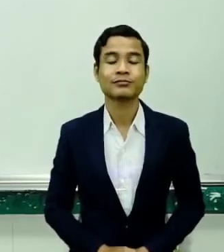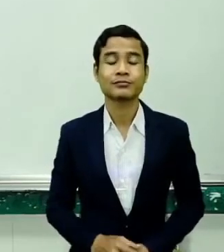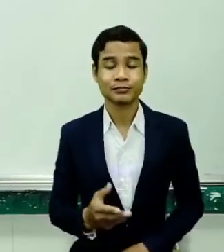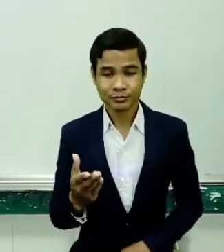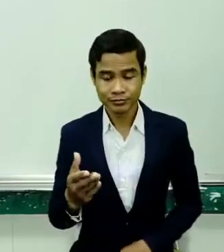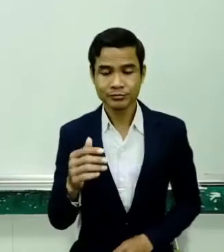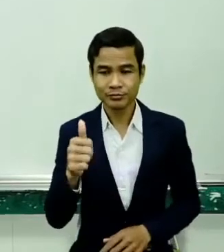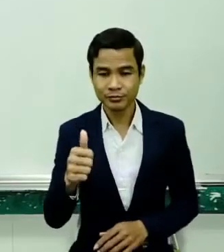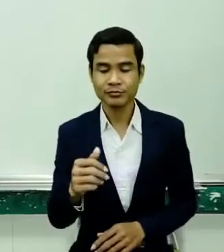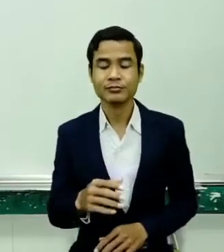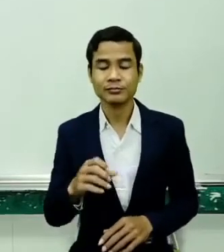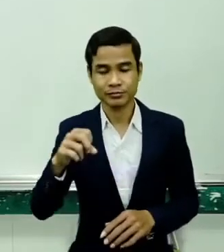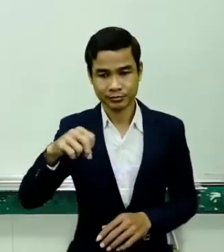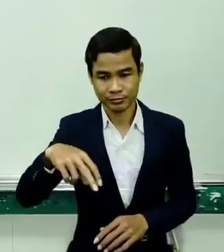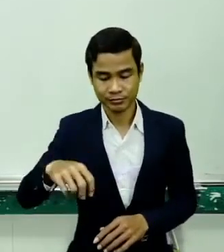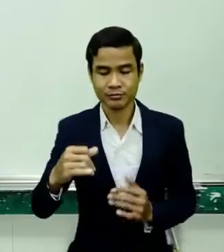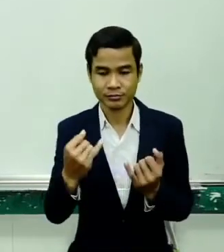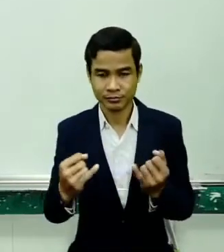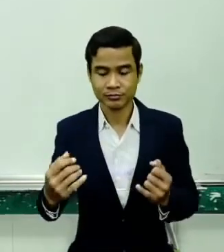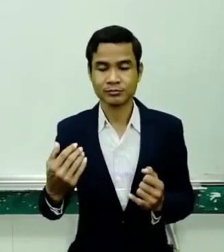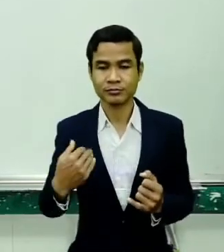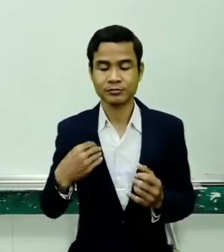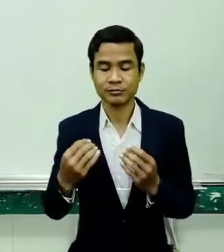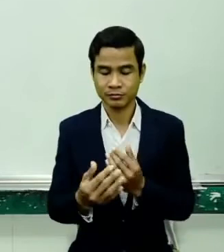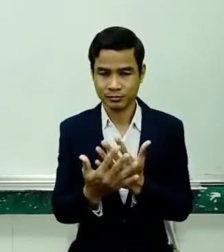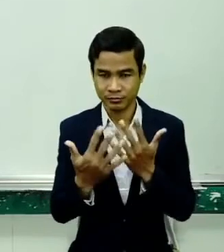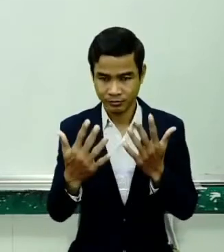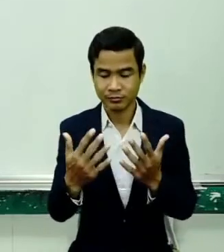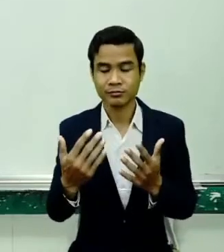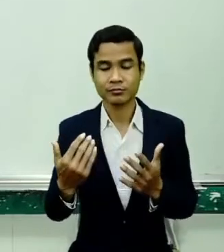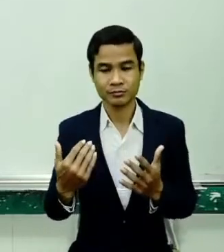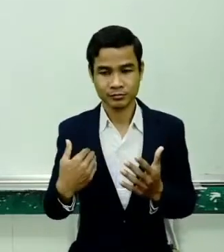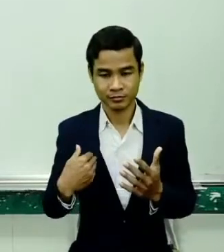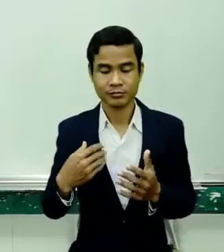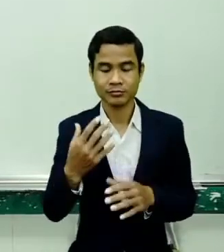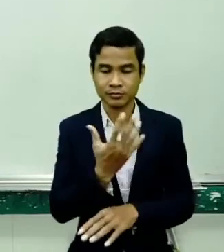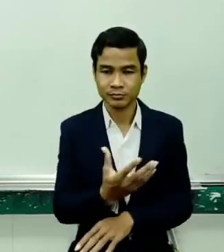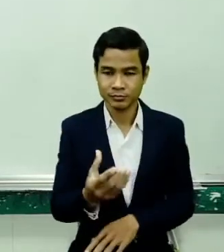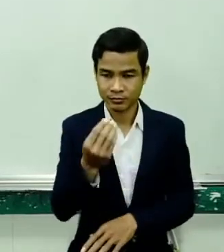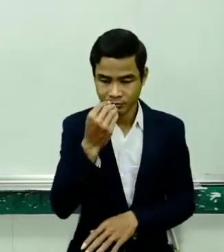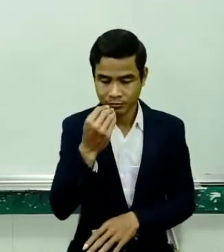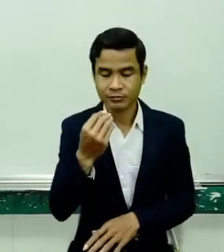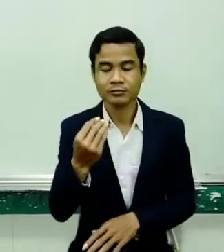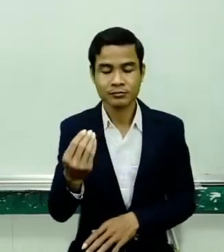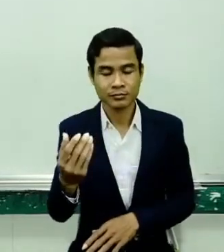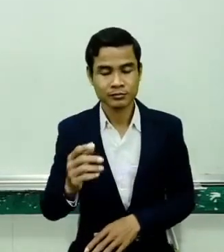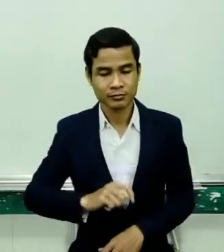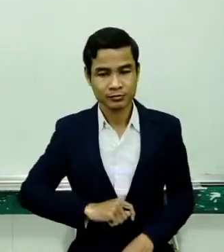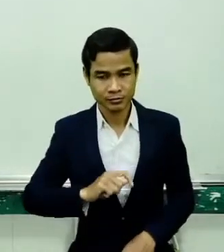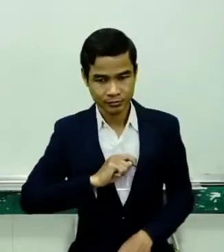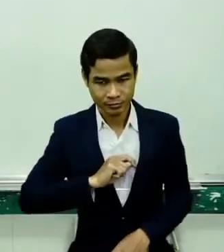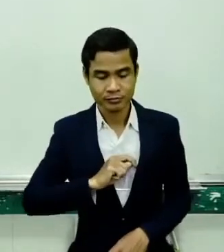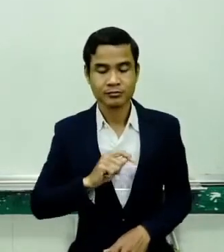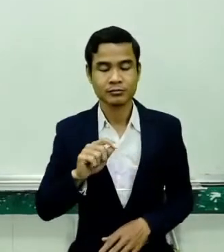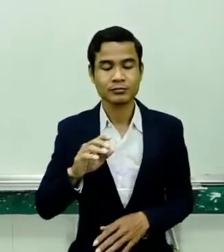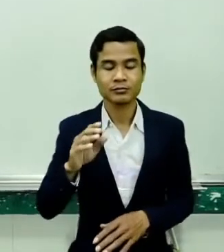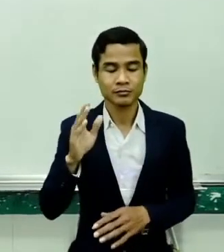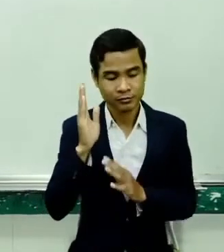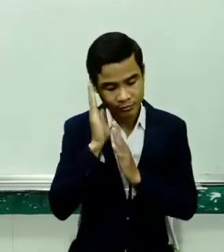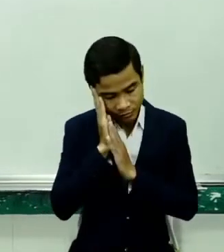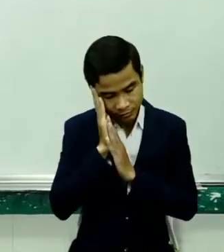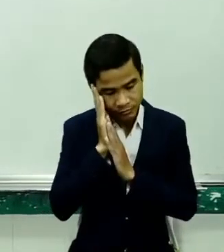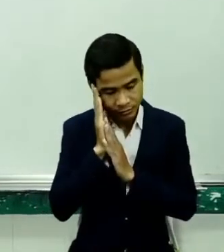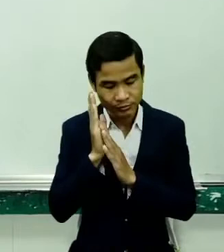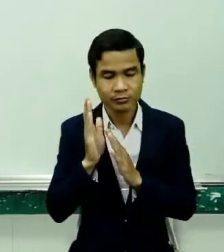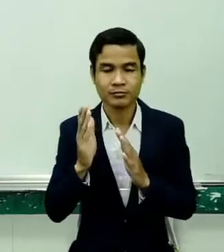Chà, lọ nè Đầm râu ca rồi bọc cụm má cứ miền tra ơn Miền tiền à ha Miền tiền ca rô nâu, ca sạ nâu